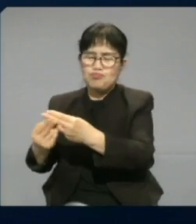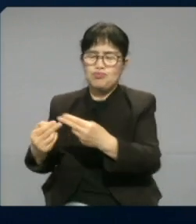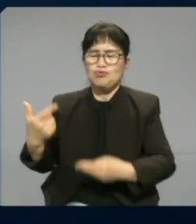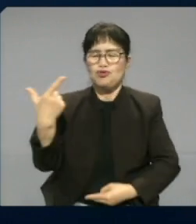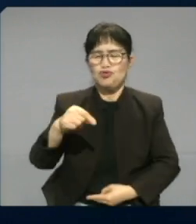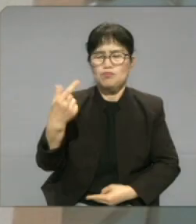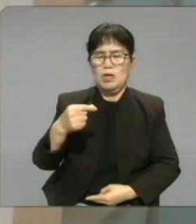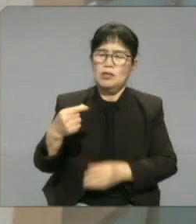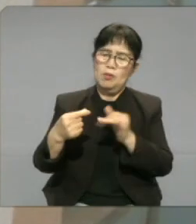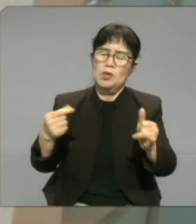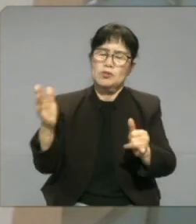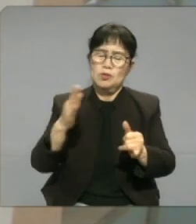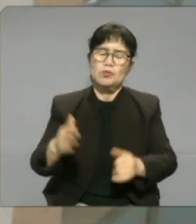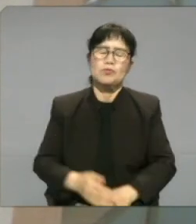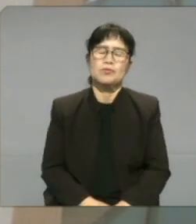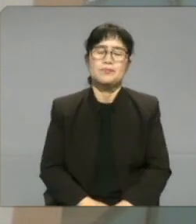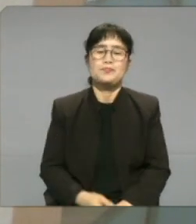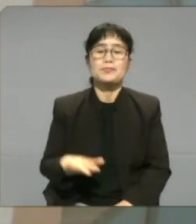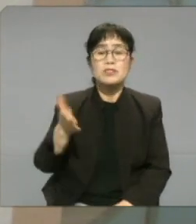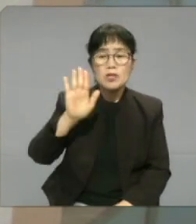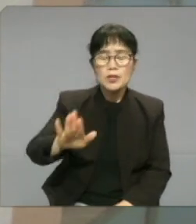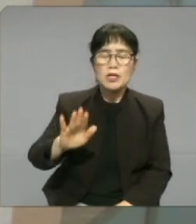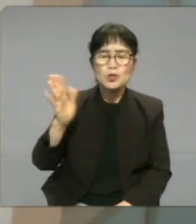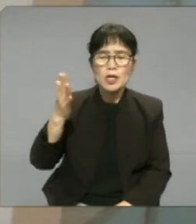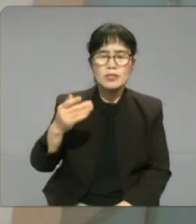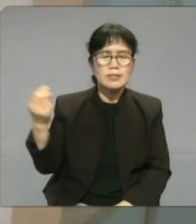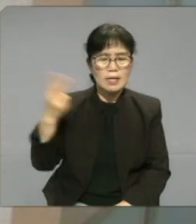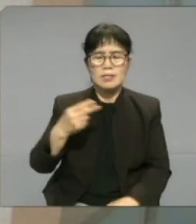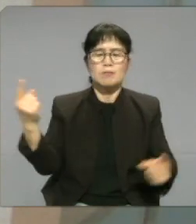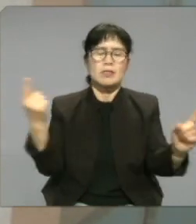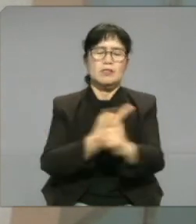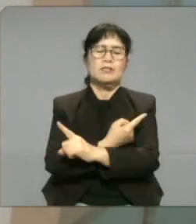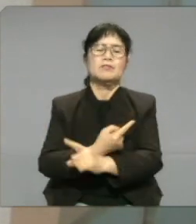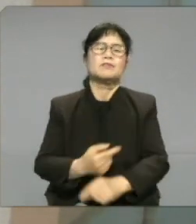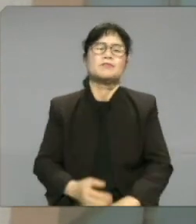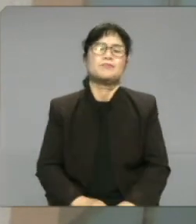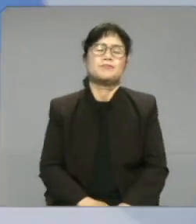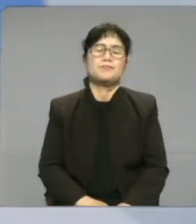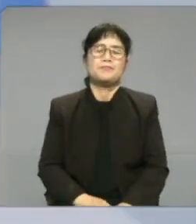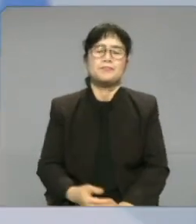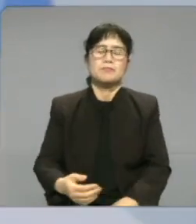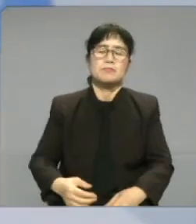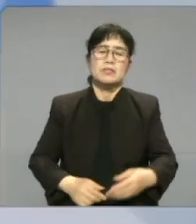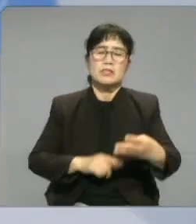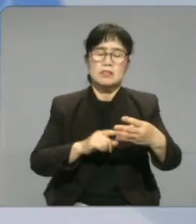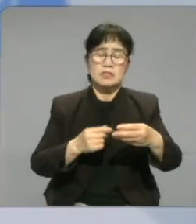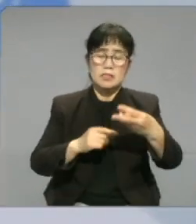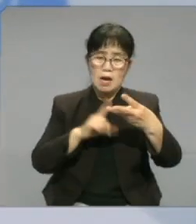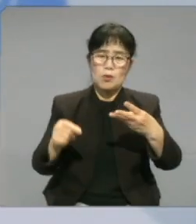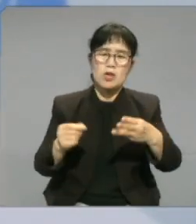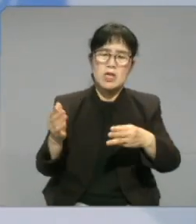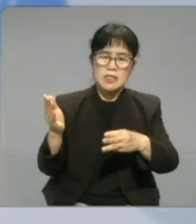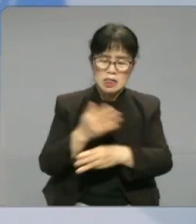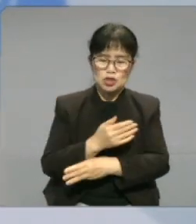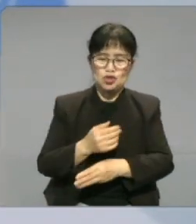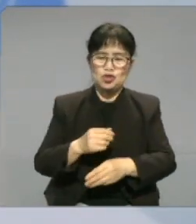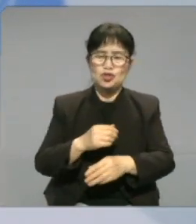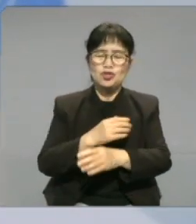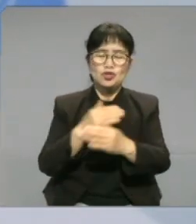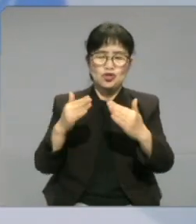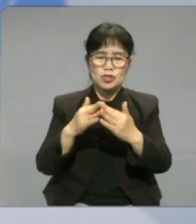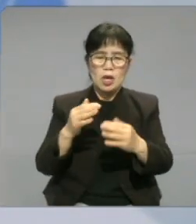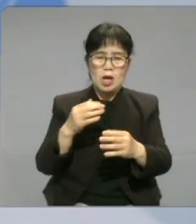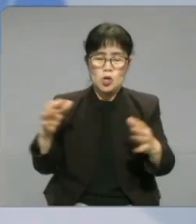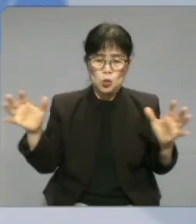나오기도 했습니다 그런데 최근들어 추세가 바뀌었습니다 지난 달 기준 주택 청약 종합저축 가입자는